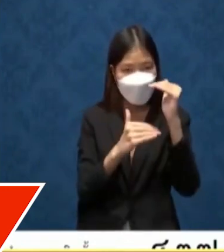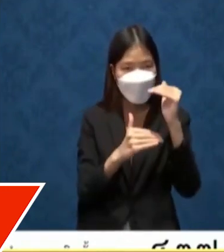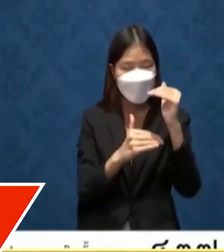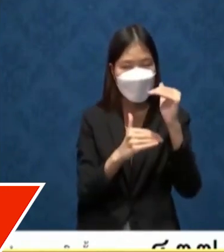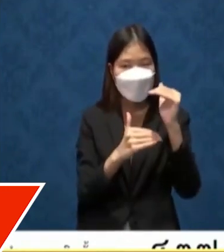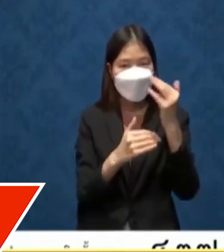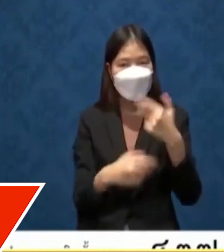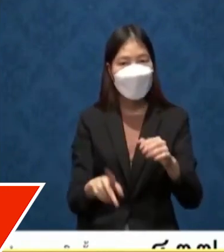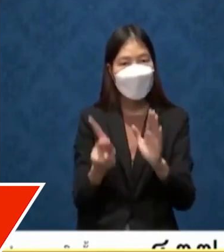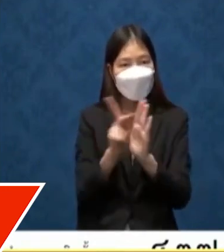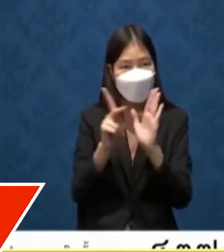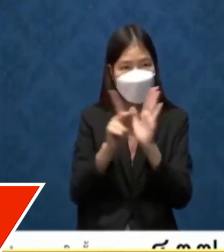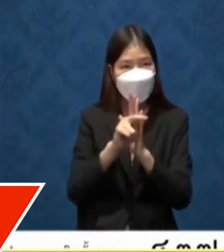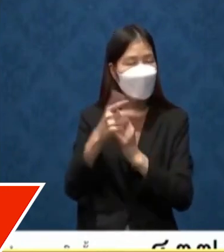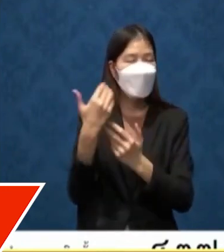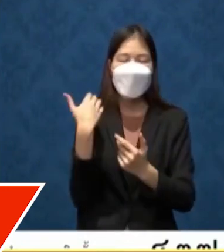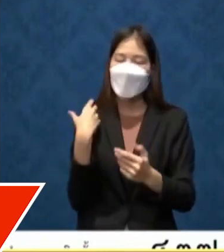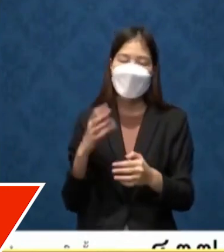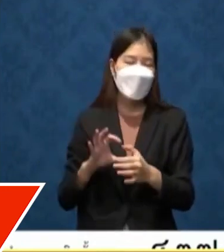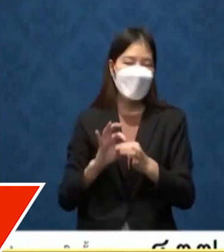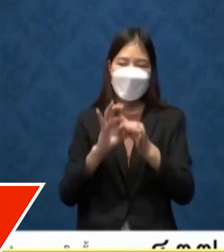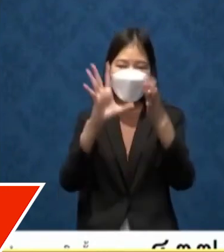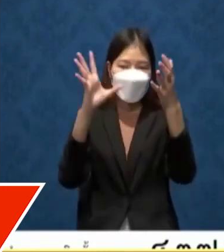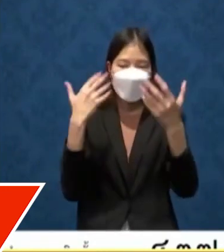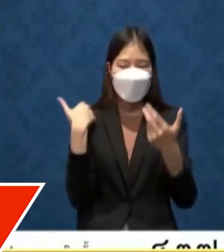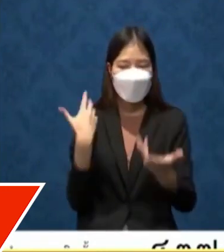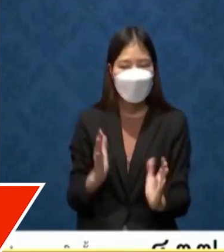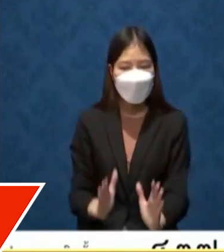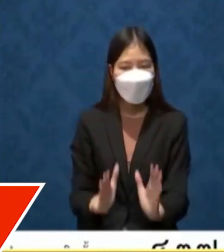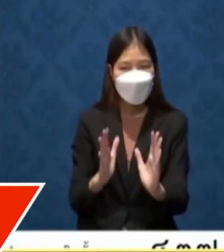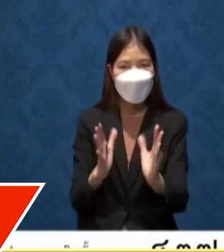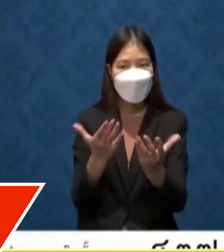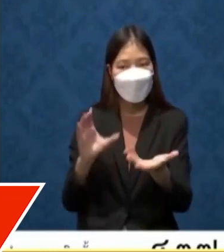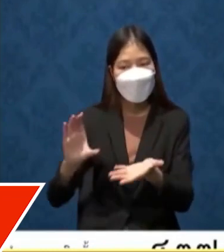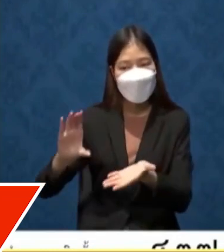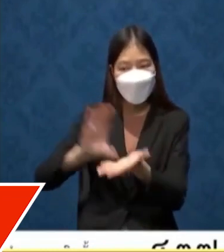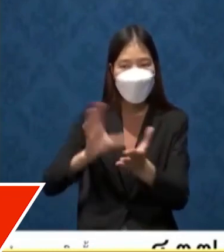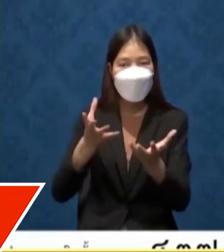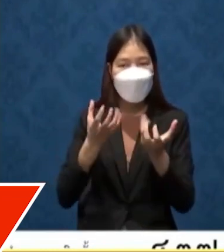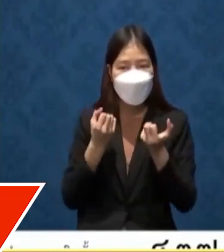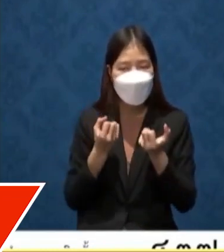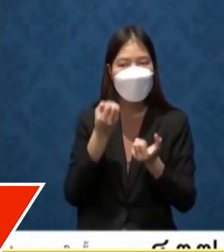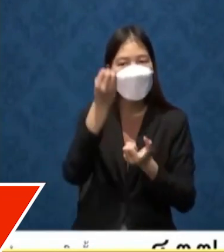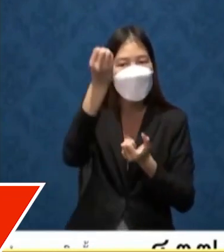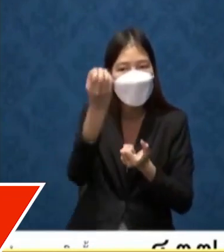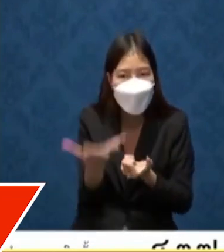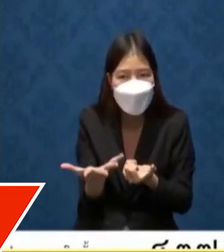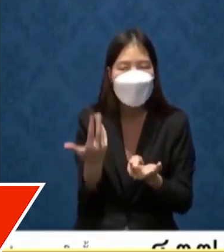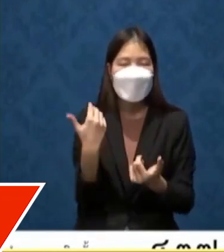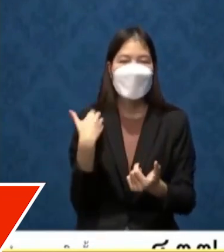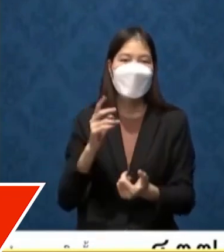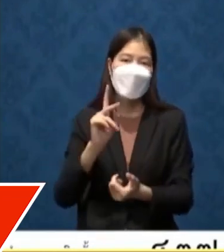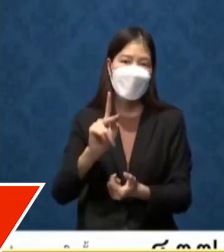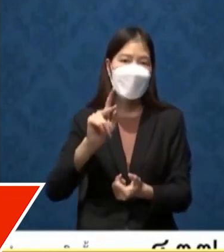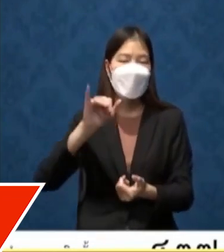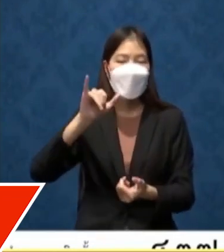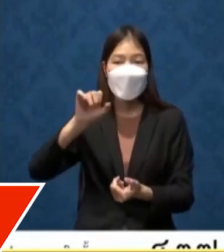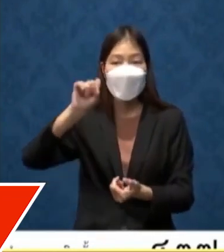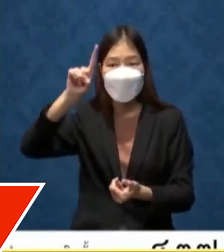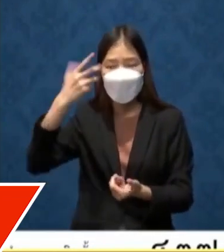ทุนดังนั้นไม่ต้องห่วงเลยครับว่าผู้ที่ได้รับทุนจะมีจำนวนมากเกินไปจนกยศ.ไม่สามารถควบคุม